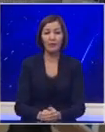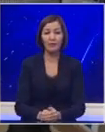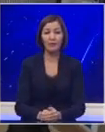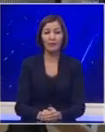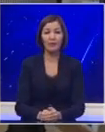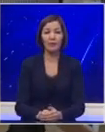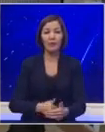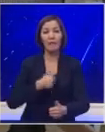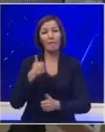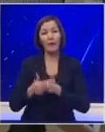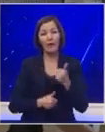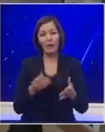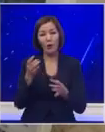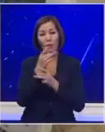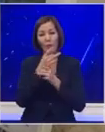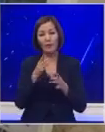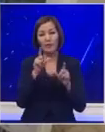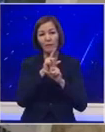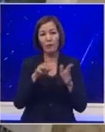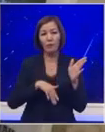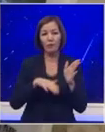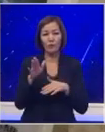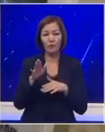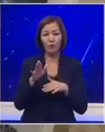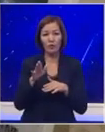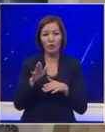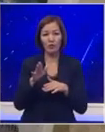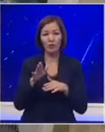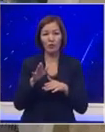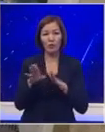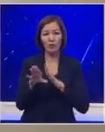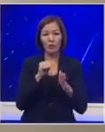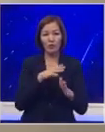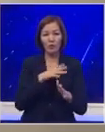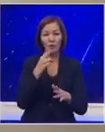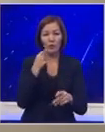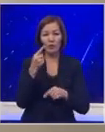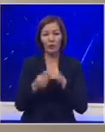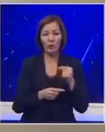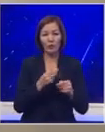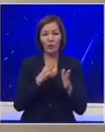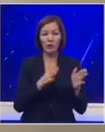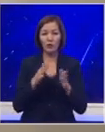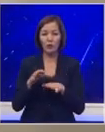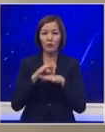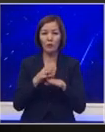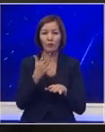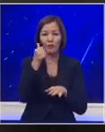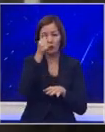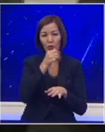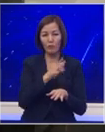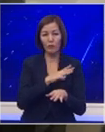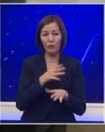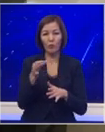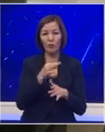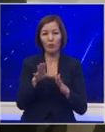Аты байқау, заты мәдениет мекемелерінің озығы мен тозығын саралау үрдісі. Дәстүрлі шара жүйелі өткеніне биыл 5-ші жыл. Облыс